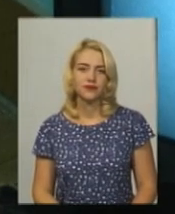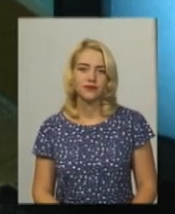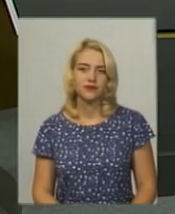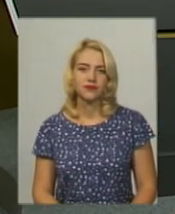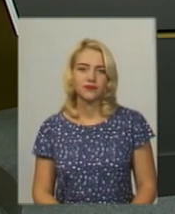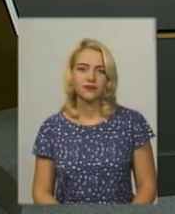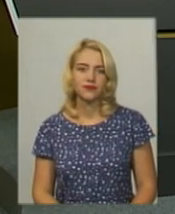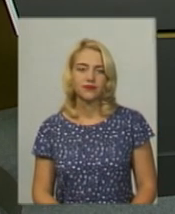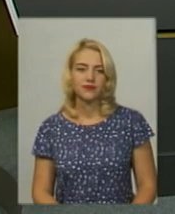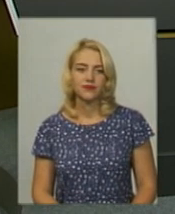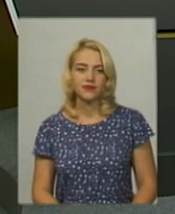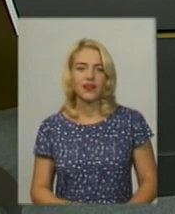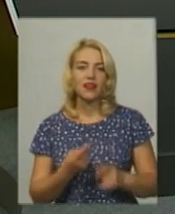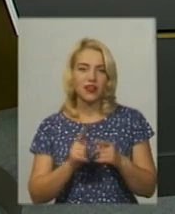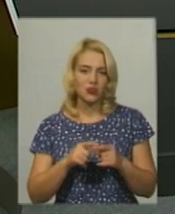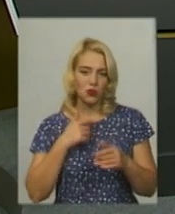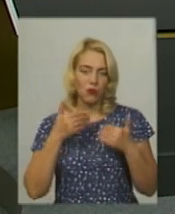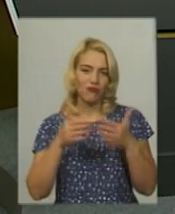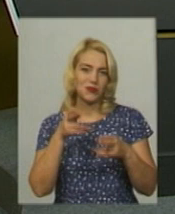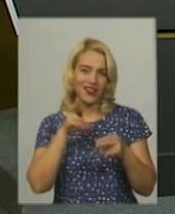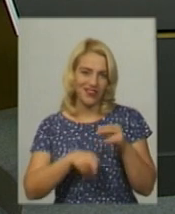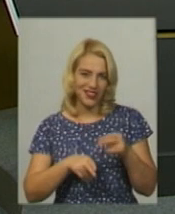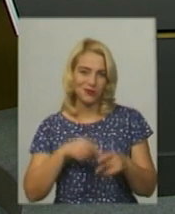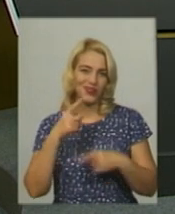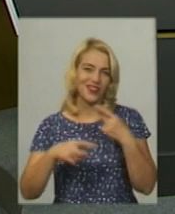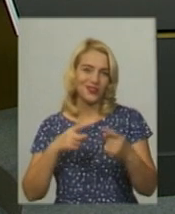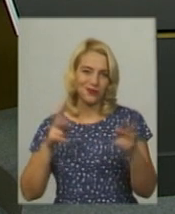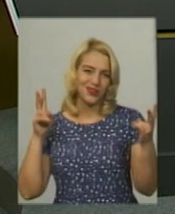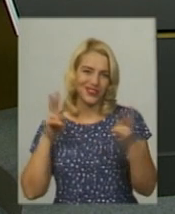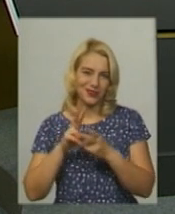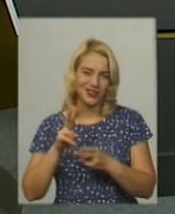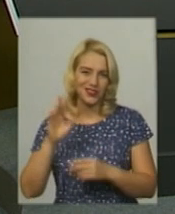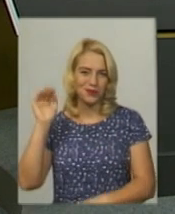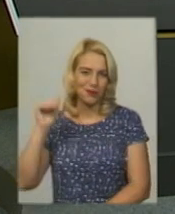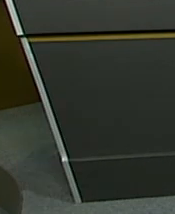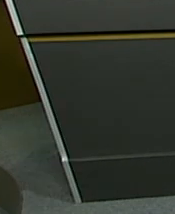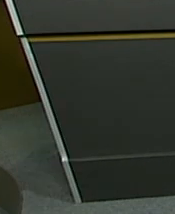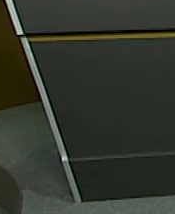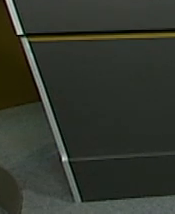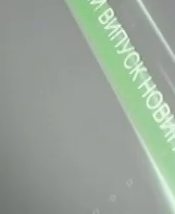На цьому наш випуск завершено. Зустрінемося о 20:30.